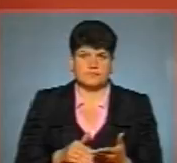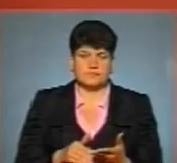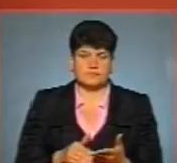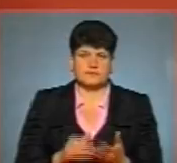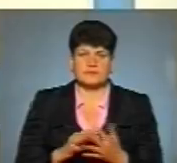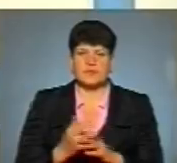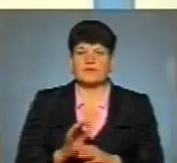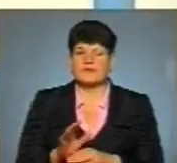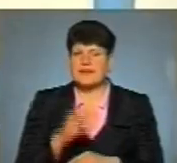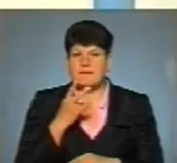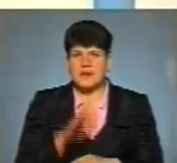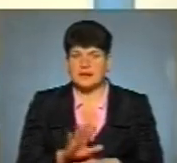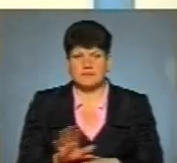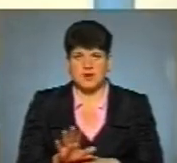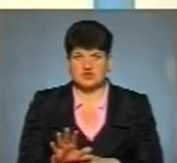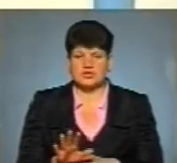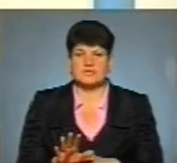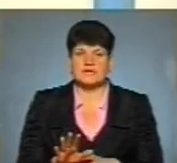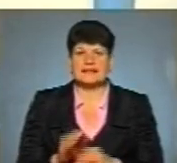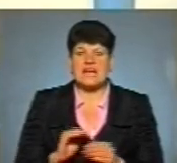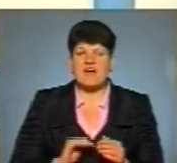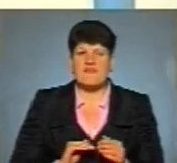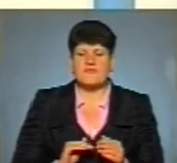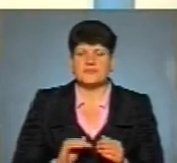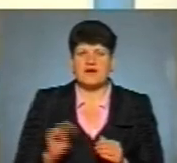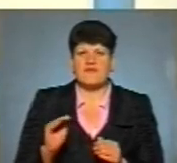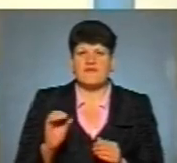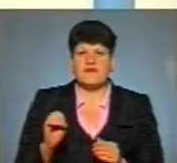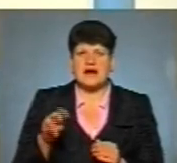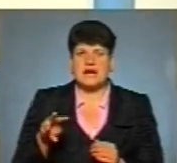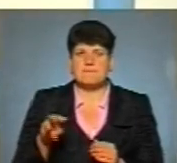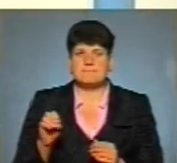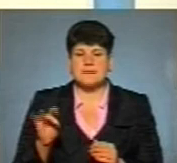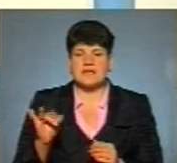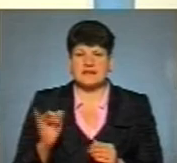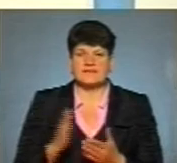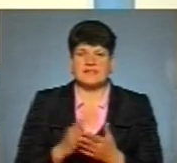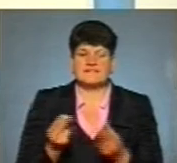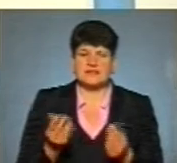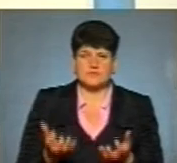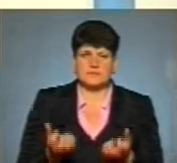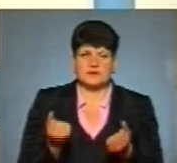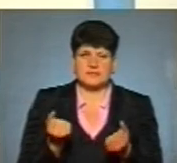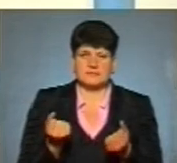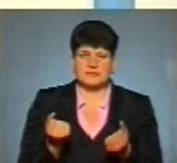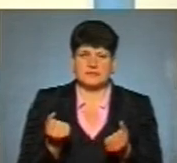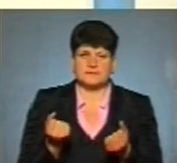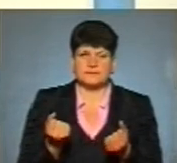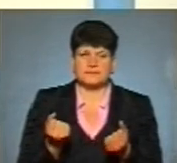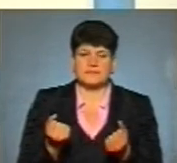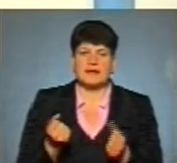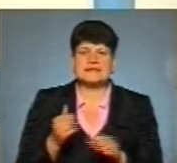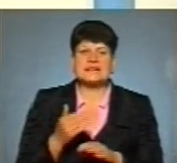не передбачені. В той же час для фермерів є фінансова підтримка в розмірі на поворотній основі,